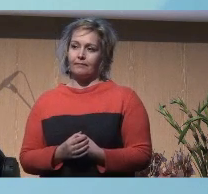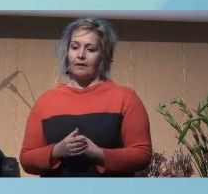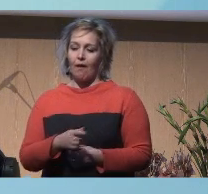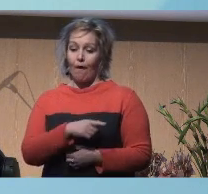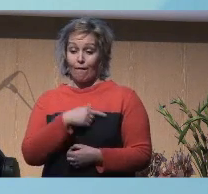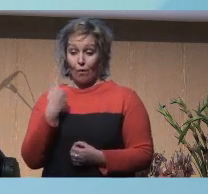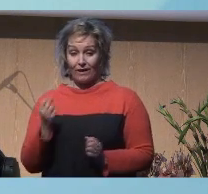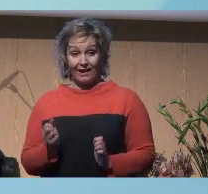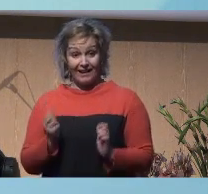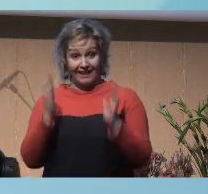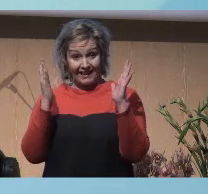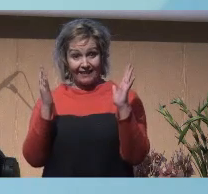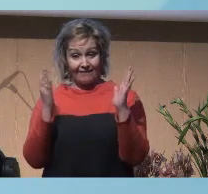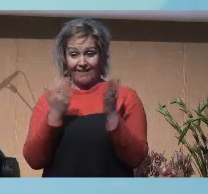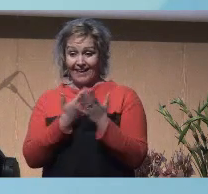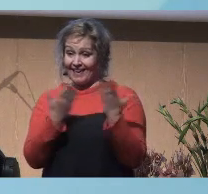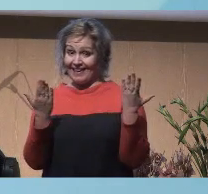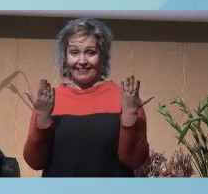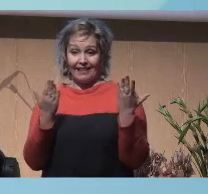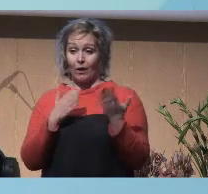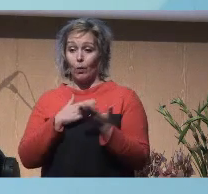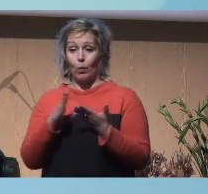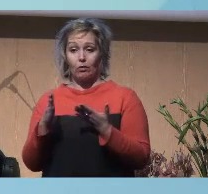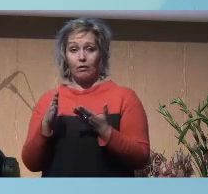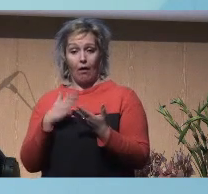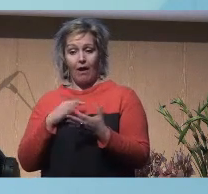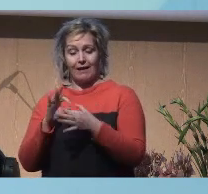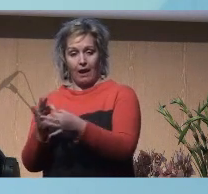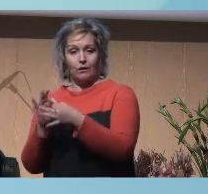Våre liv ingenting uten relasjoner.